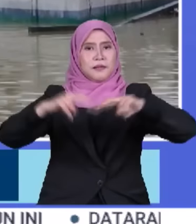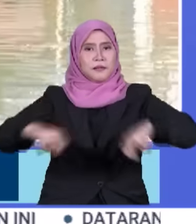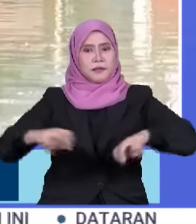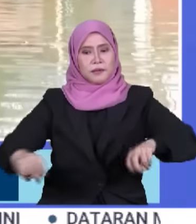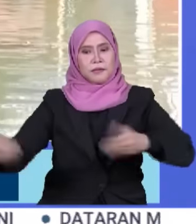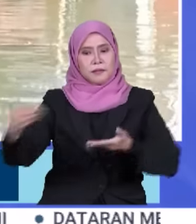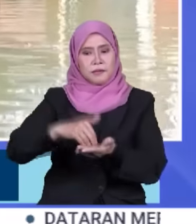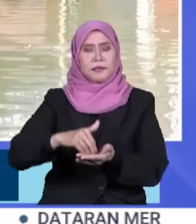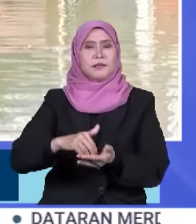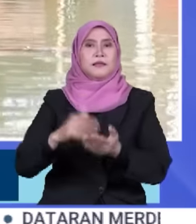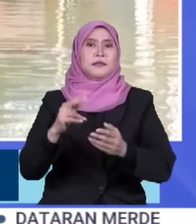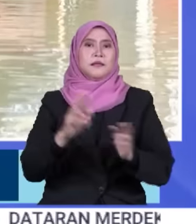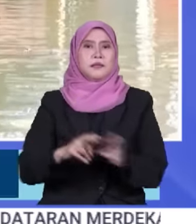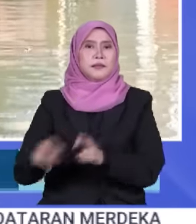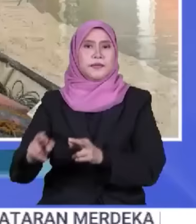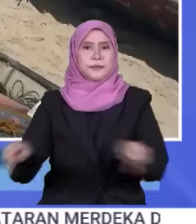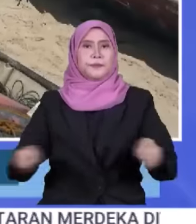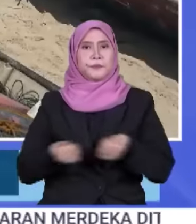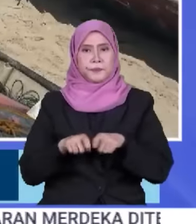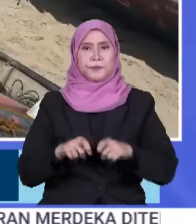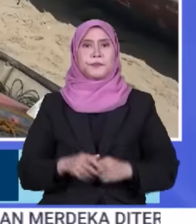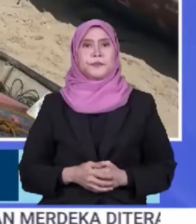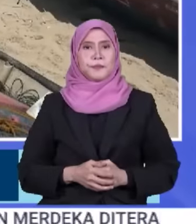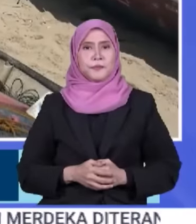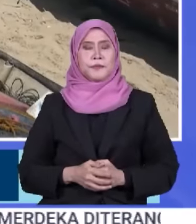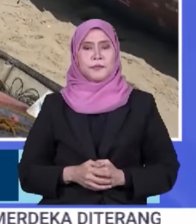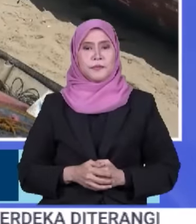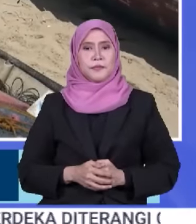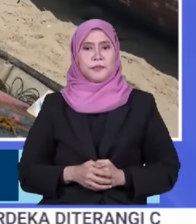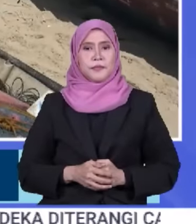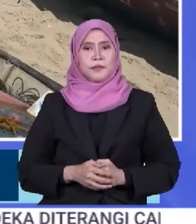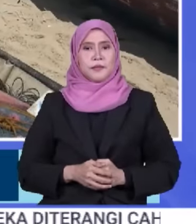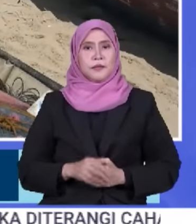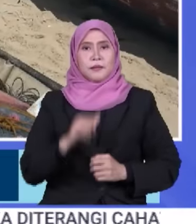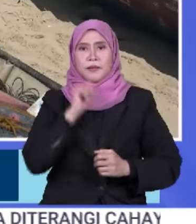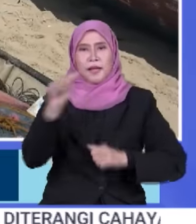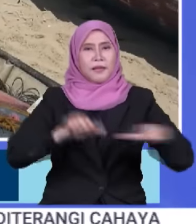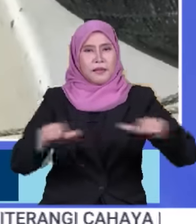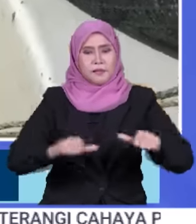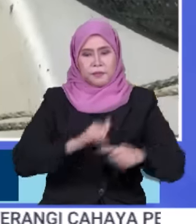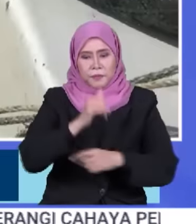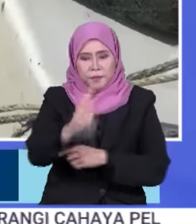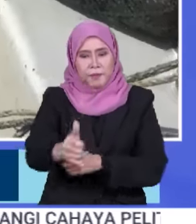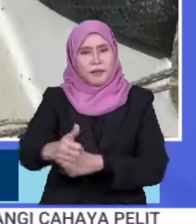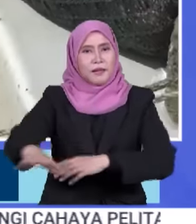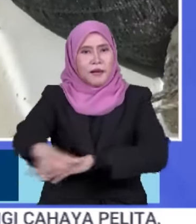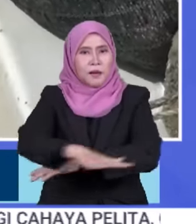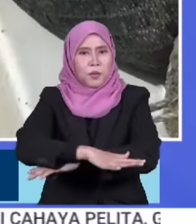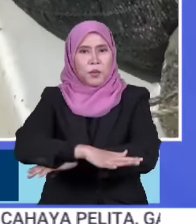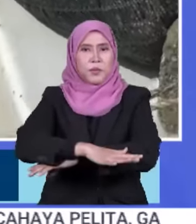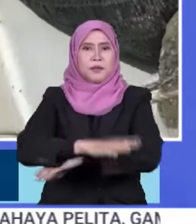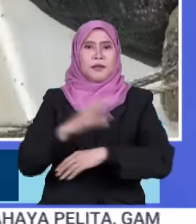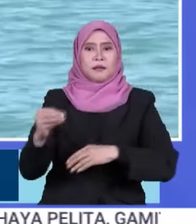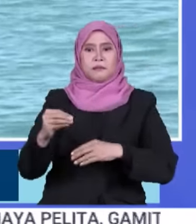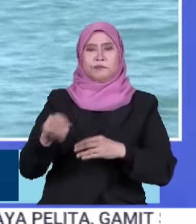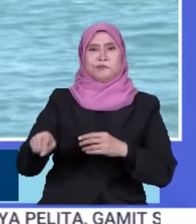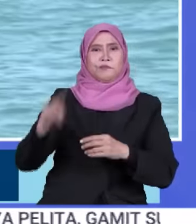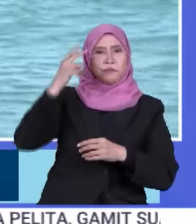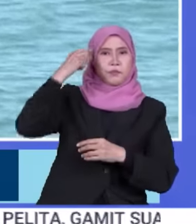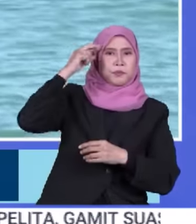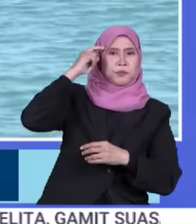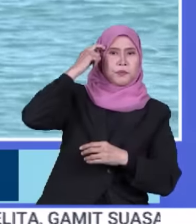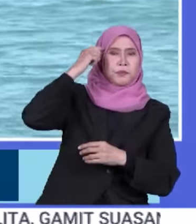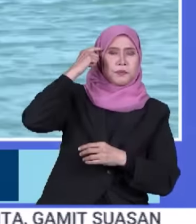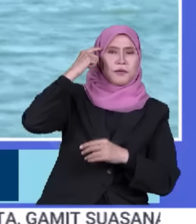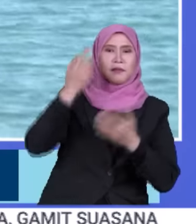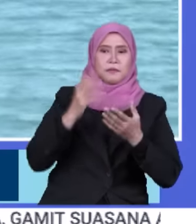semula rancangan tempatan. Tidak aktif turun ke laut serta mengalibabakan lesen dengan menyewakan